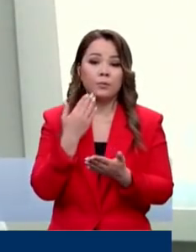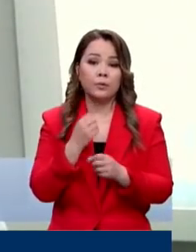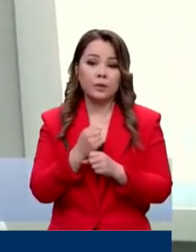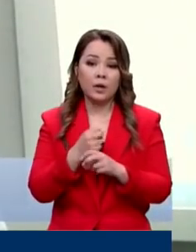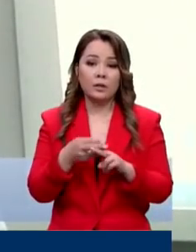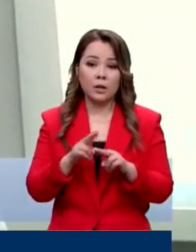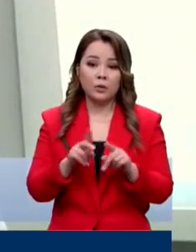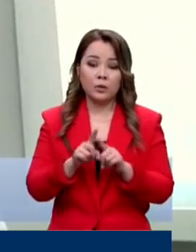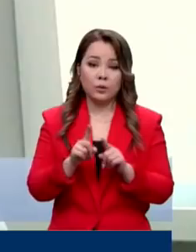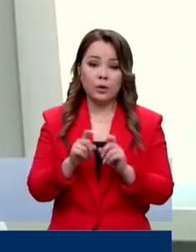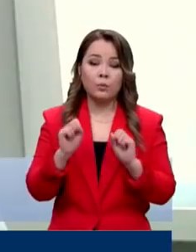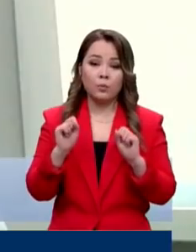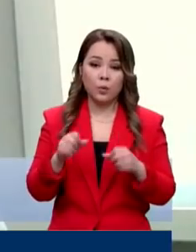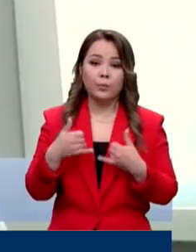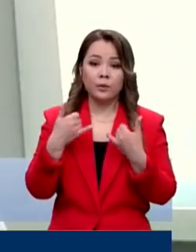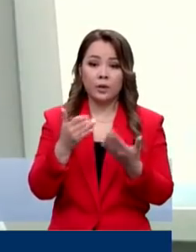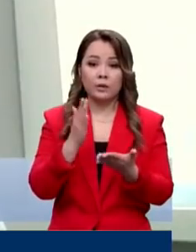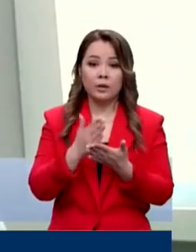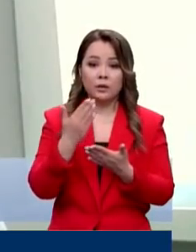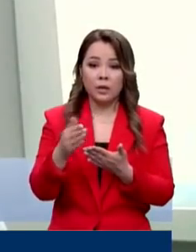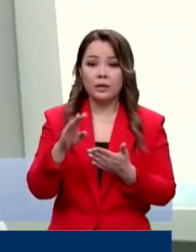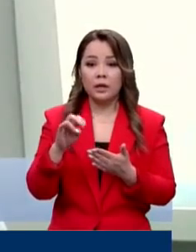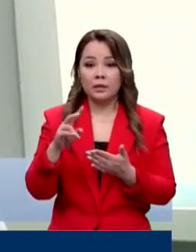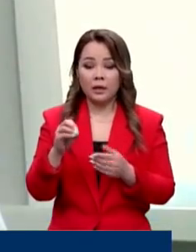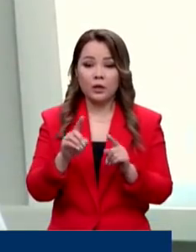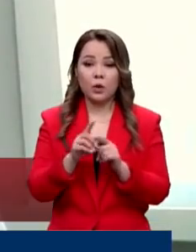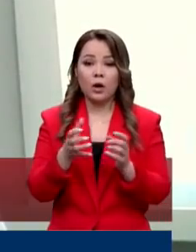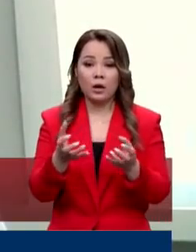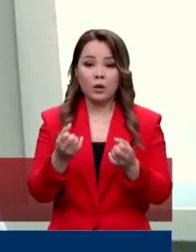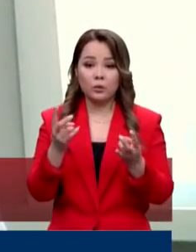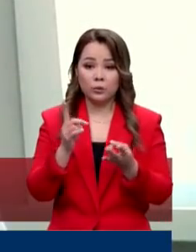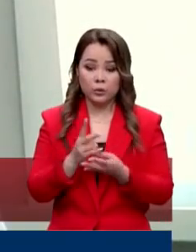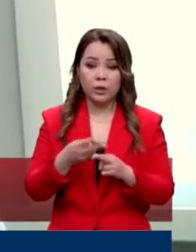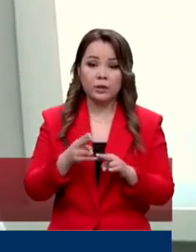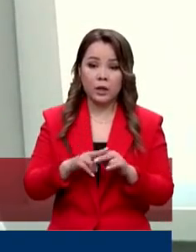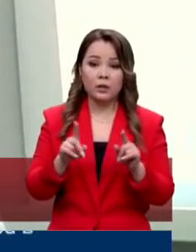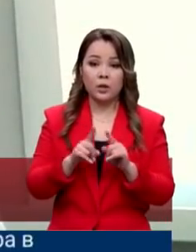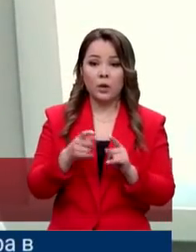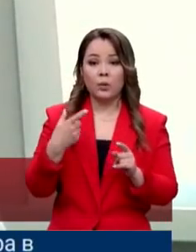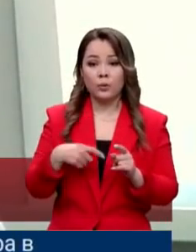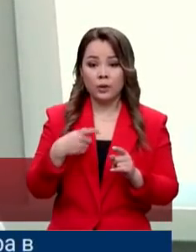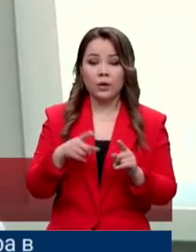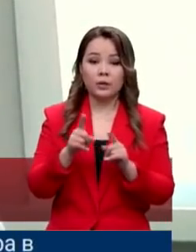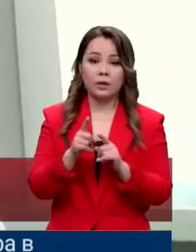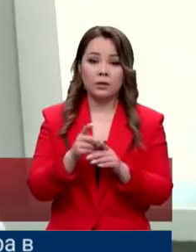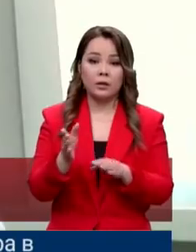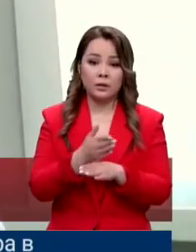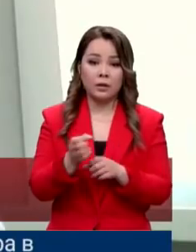расчеттермен, бүкіл егер мүмкіндік болса, сол теңгемен алу керек. Сондықтан өзіміз тауарларды,